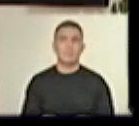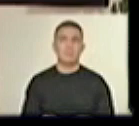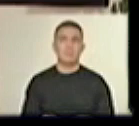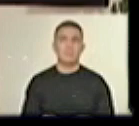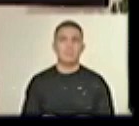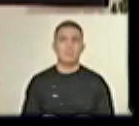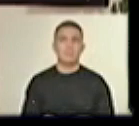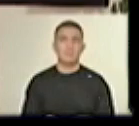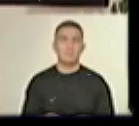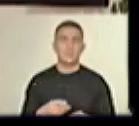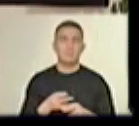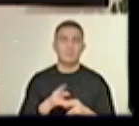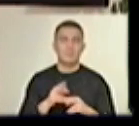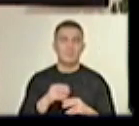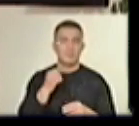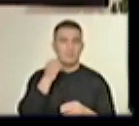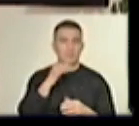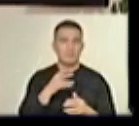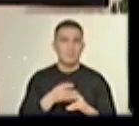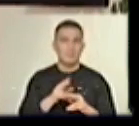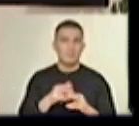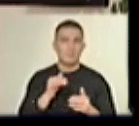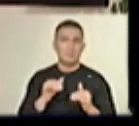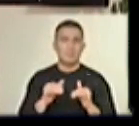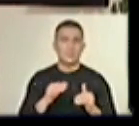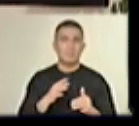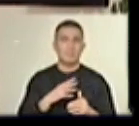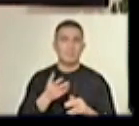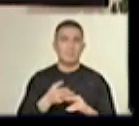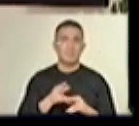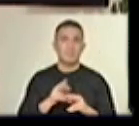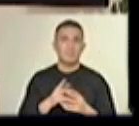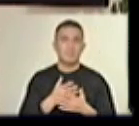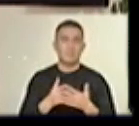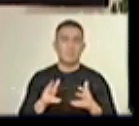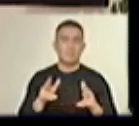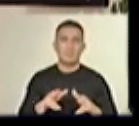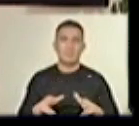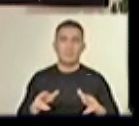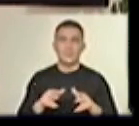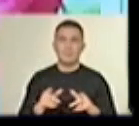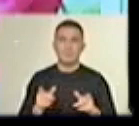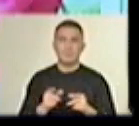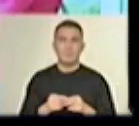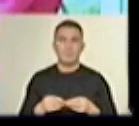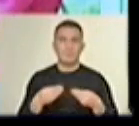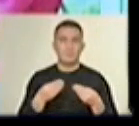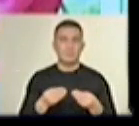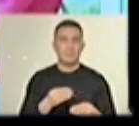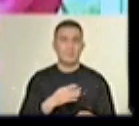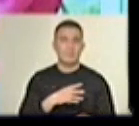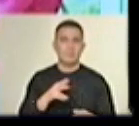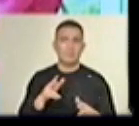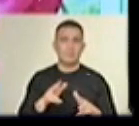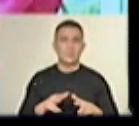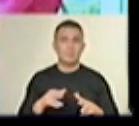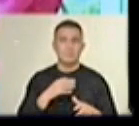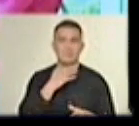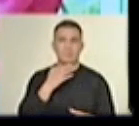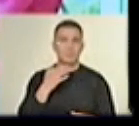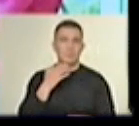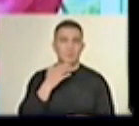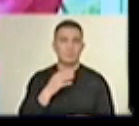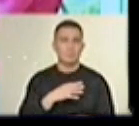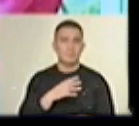Тут уж жена себя не помнит от радости, велит ребятам бежать скорее за лягушками. В этот год лягушек было множество.